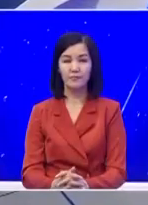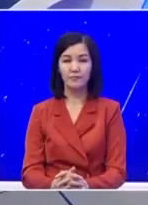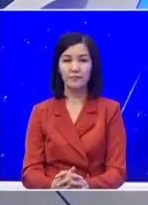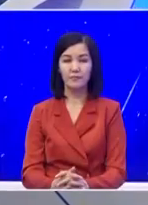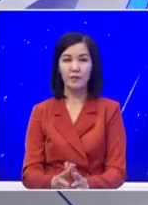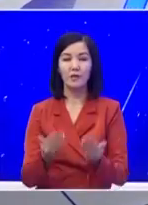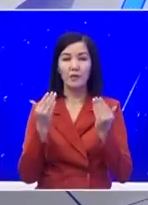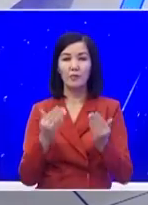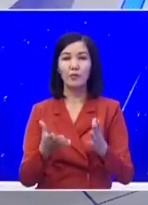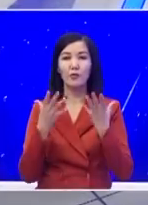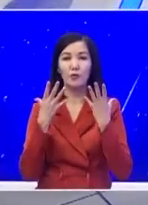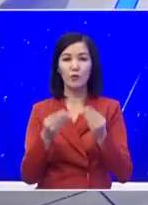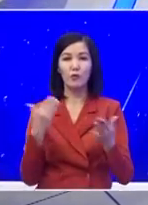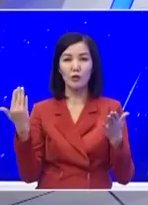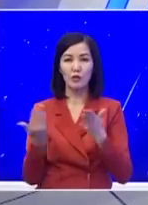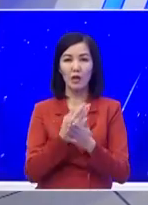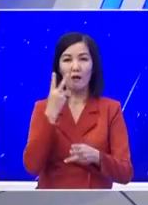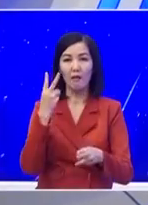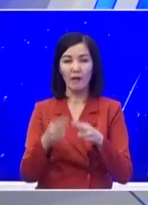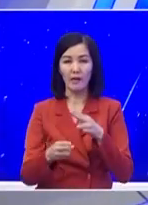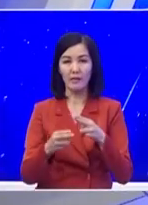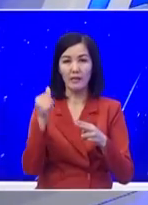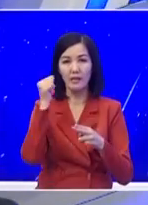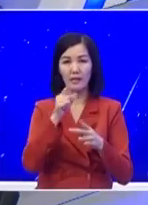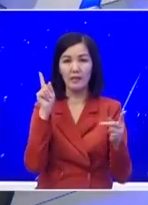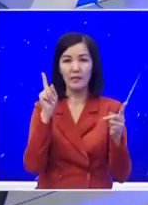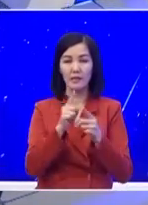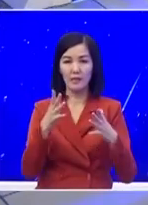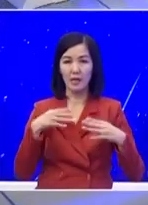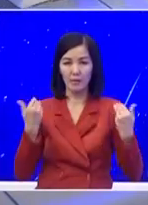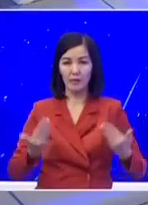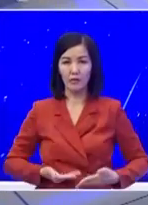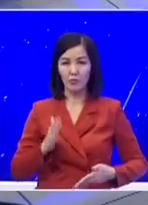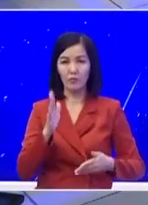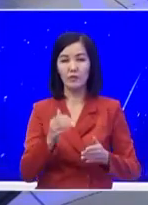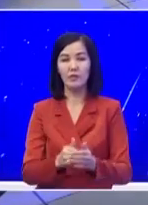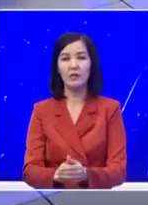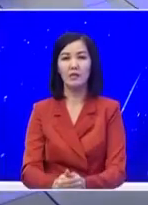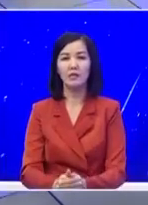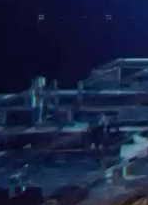Қадірменді көрермен, бүгінгі айтар ақпарат осы. Келер күні қауышқанша аман сау болыңыздар.